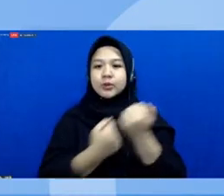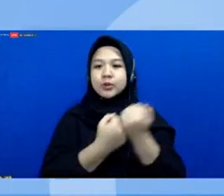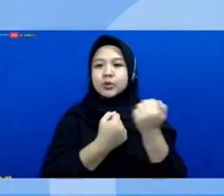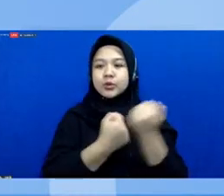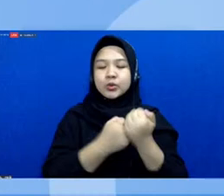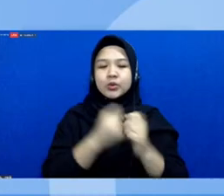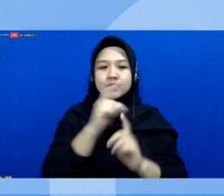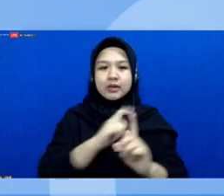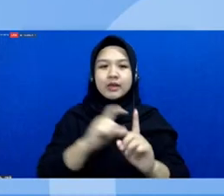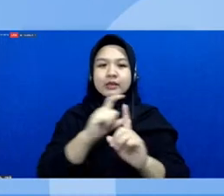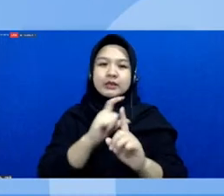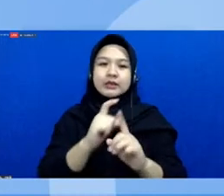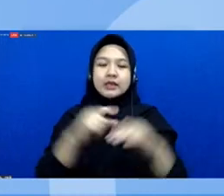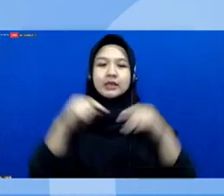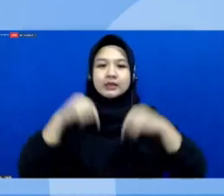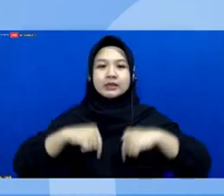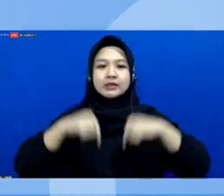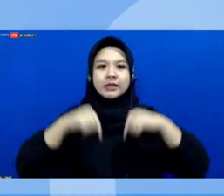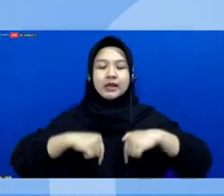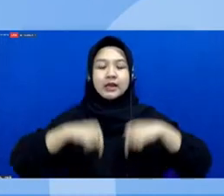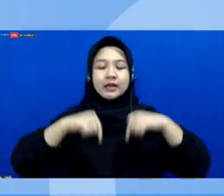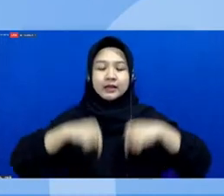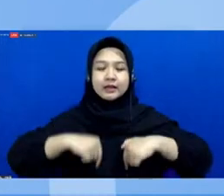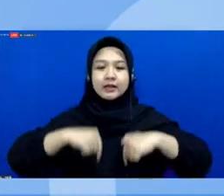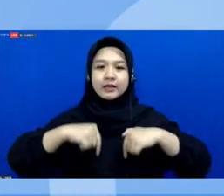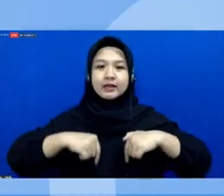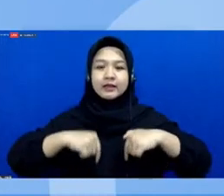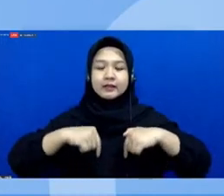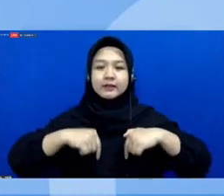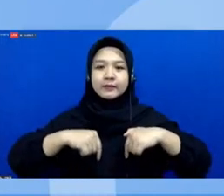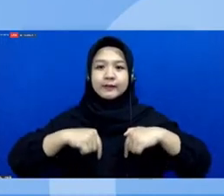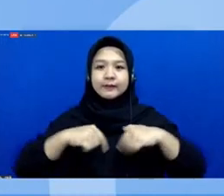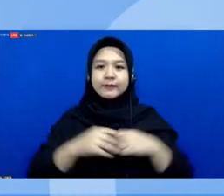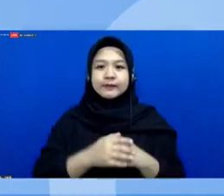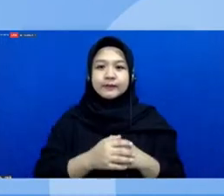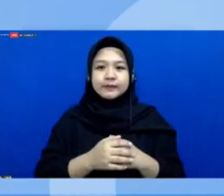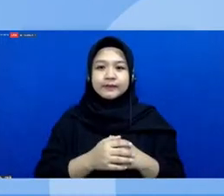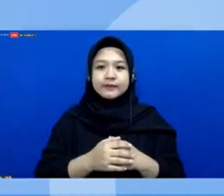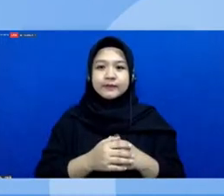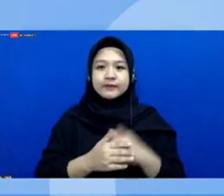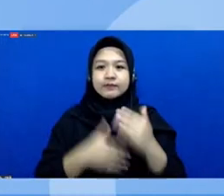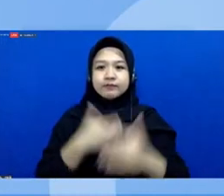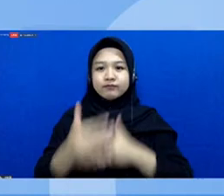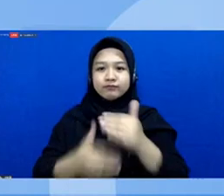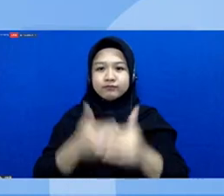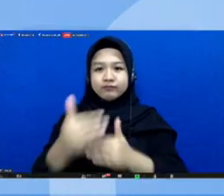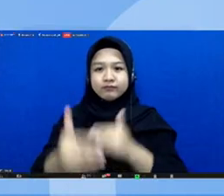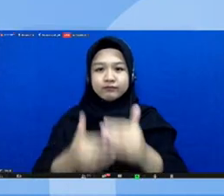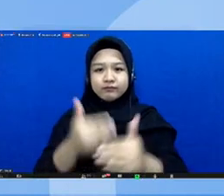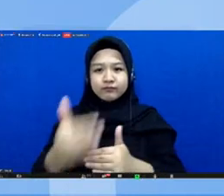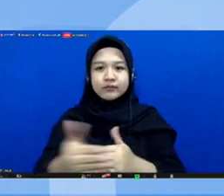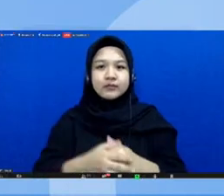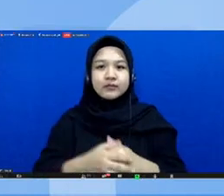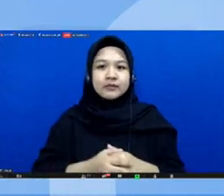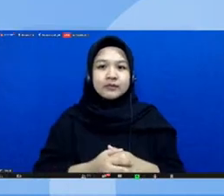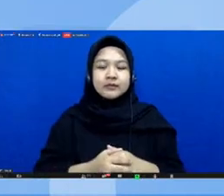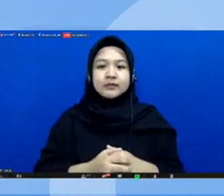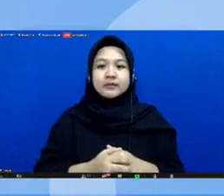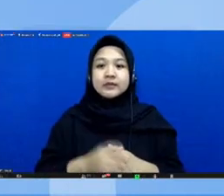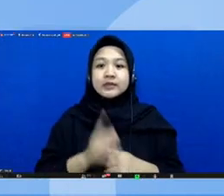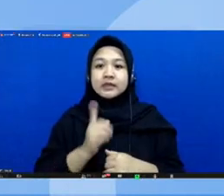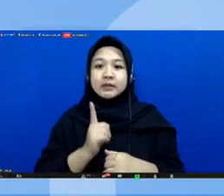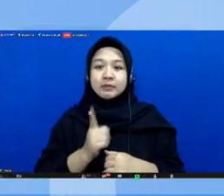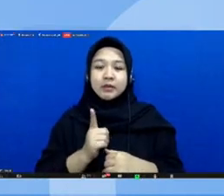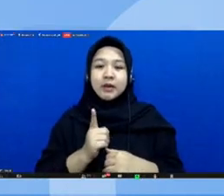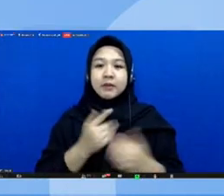saat ini sedang berlangsung. Karena pada akhirnya aplikasi dan pemanfaat teknologi ini memang menjadi penting. Tapi persoalannya kita harus menyadari